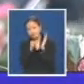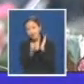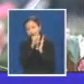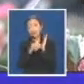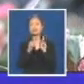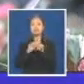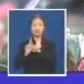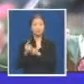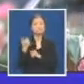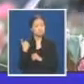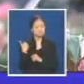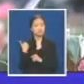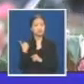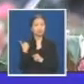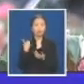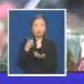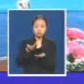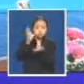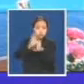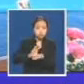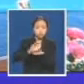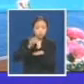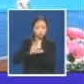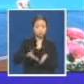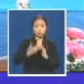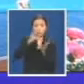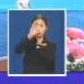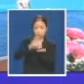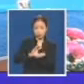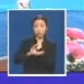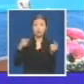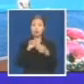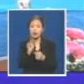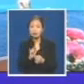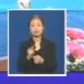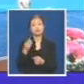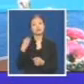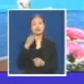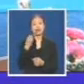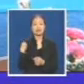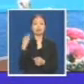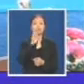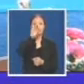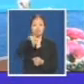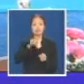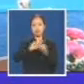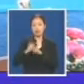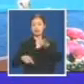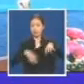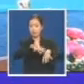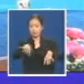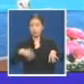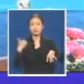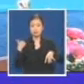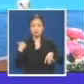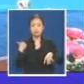กมีกองทุนสวัสดิการชุมชนในเขตเทศบาลต่างๆซึ่งส่วนใหญ่เป็นพื้นที่ที่ได้ร่วมกันท